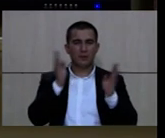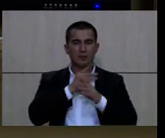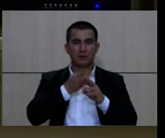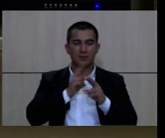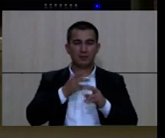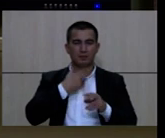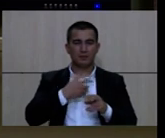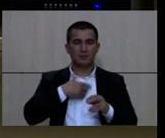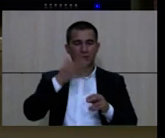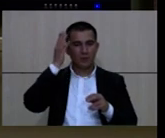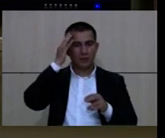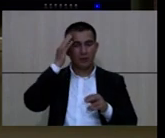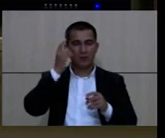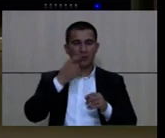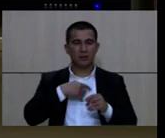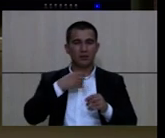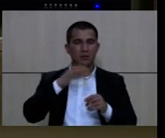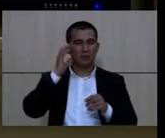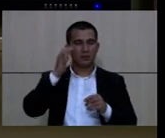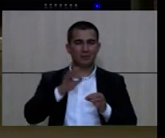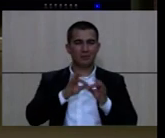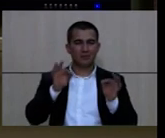tovushni yaxshi eshitishini bildirmas ekan.